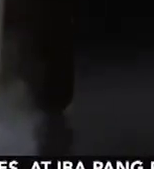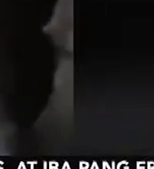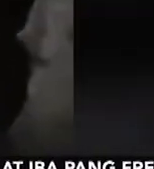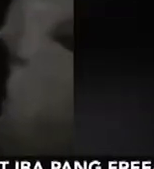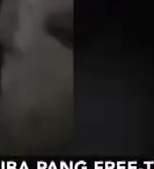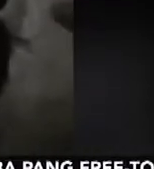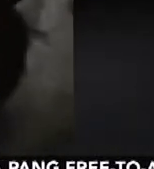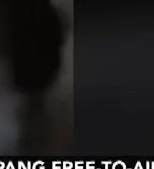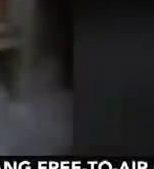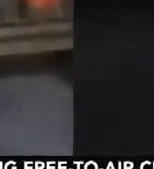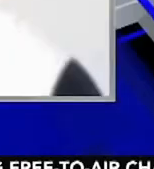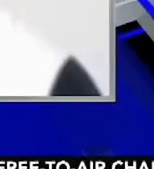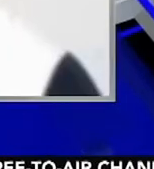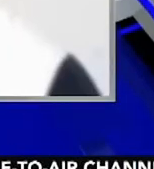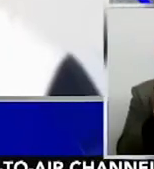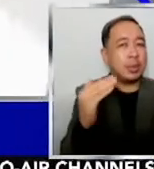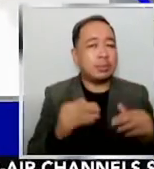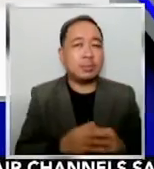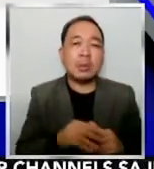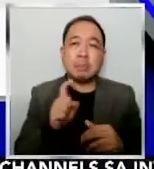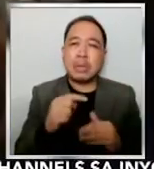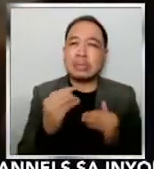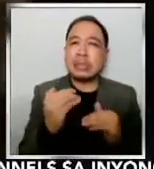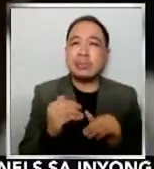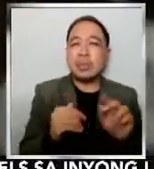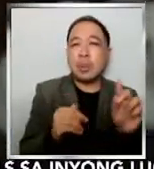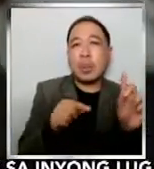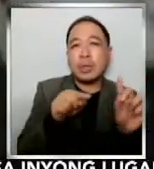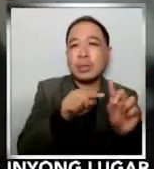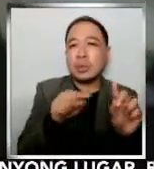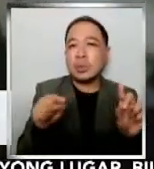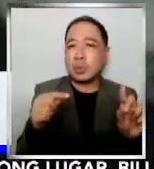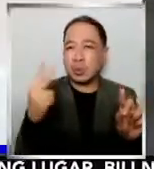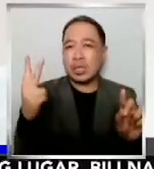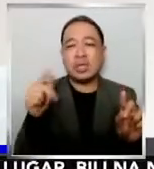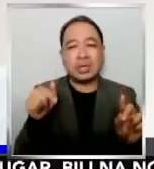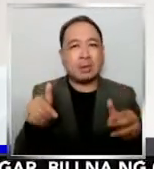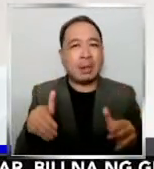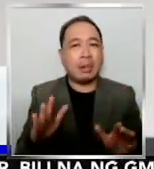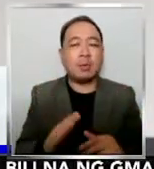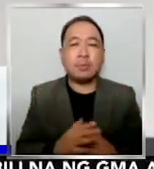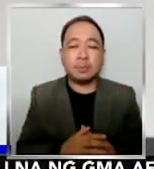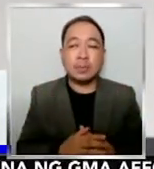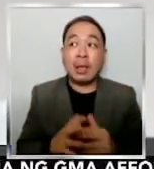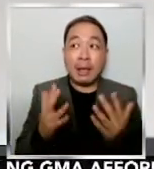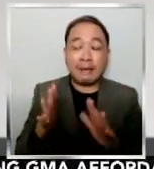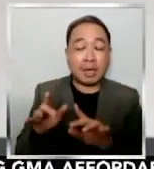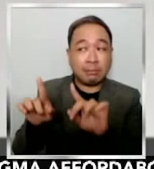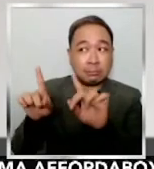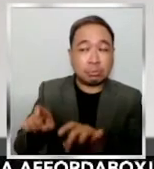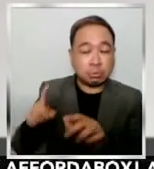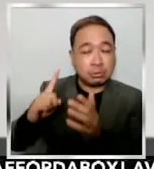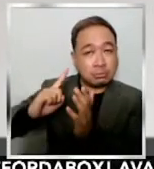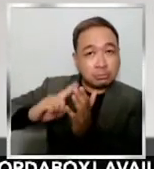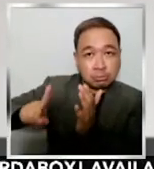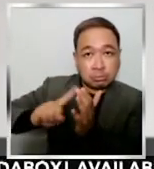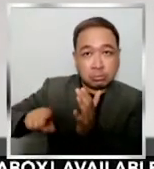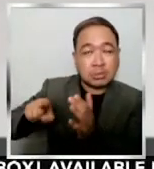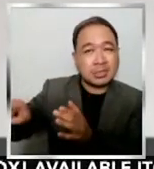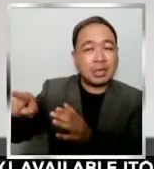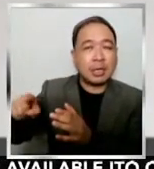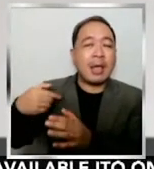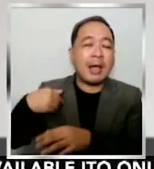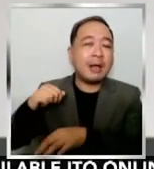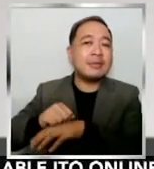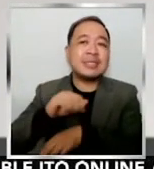At least isa hanggang tatlo lang. Yun po ang pinapayagan namin. Matapos ang inspeksyon, nagpadala ang sanidad ng Notice of Sanitary Concern